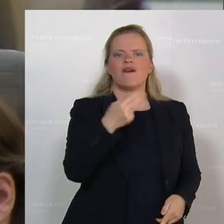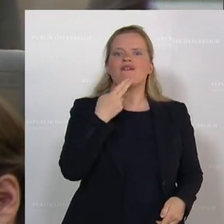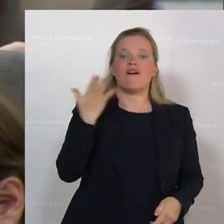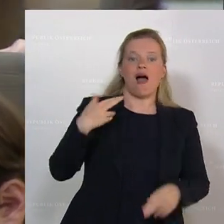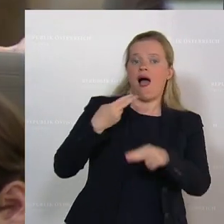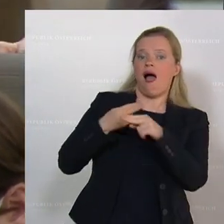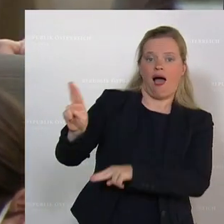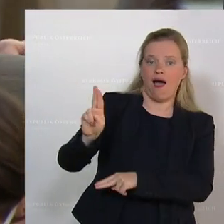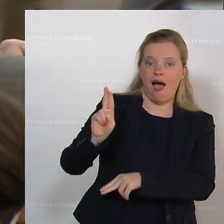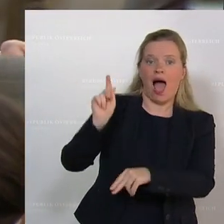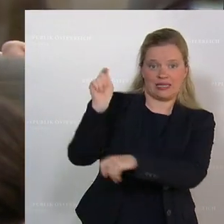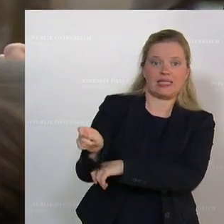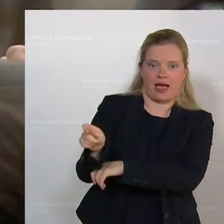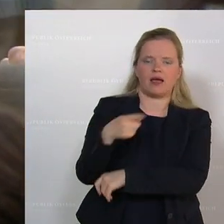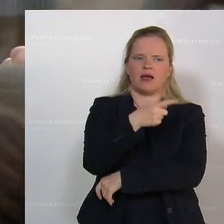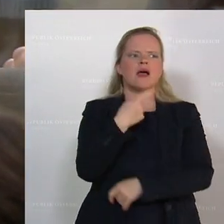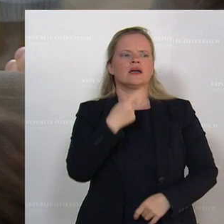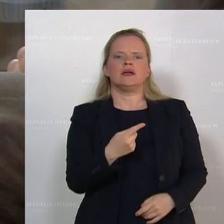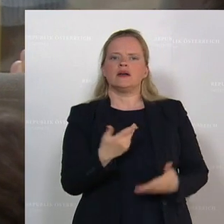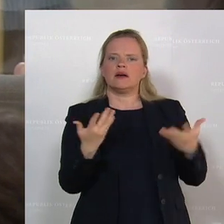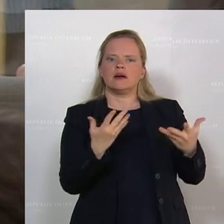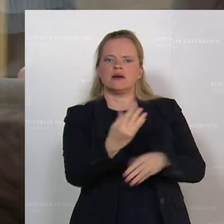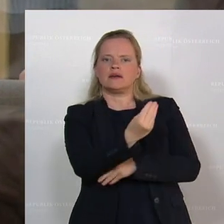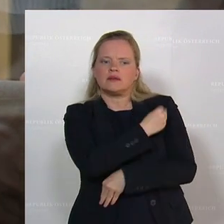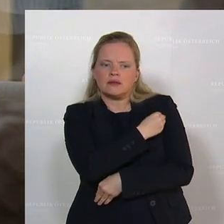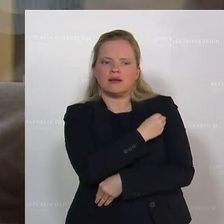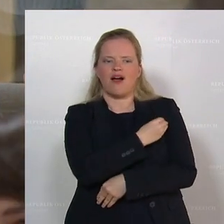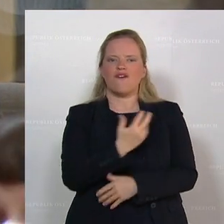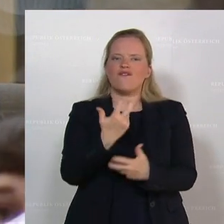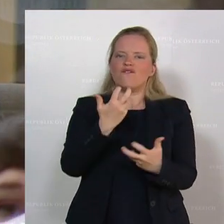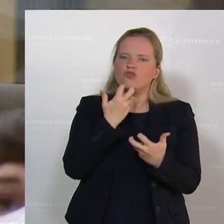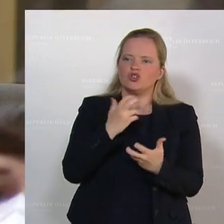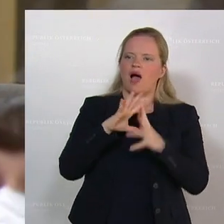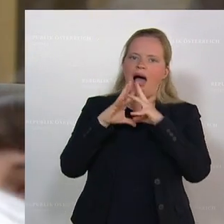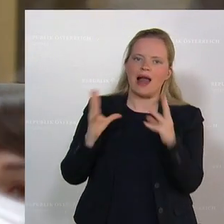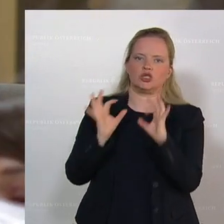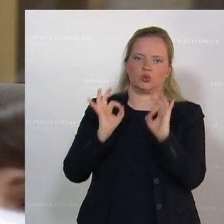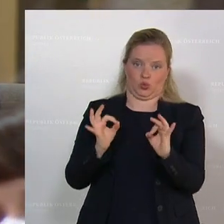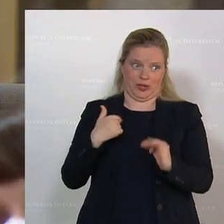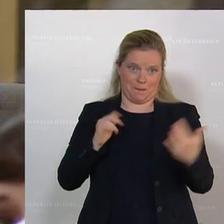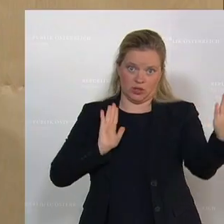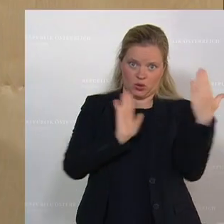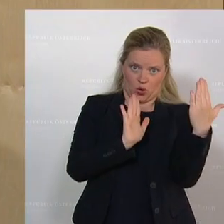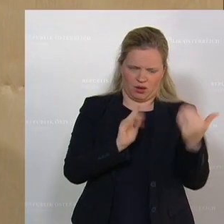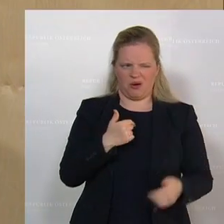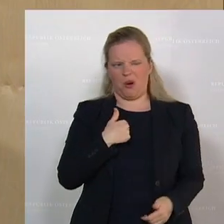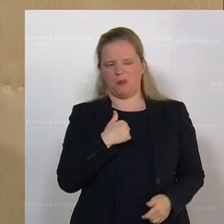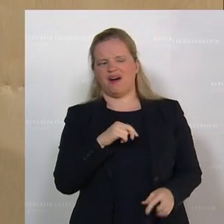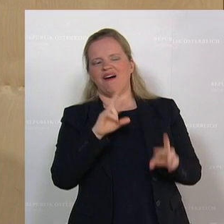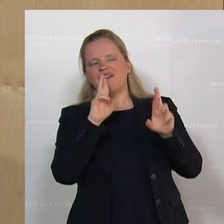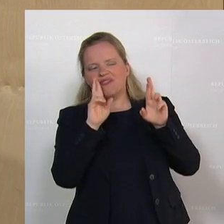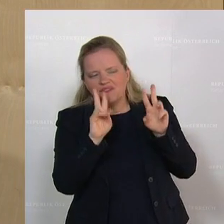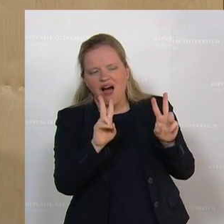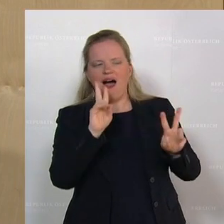hat. Er hat dann weiter ausgeführt, dass er mir persönlich alles Gute wünscht. Ob ich ihm das abnehmen kann,